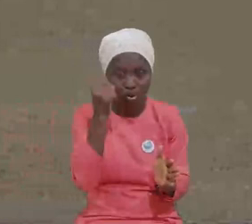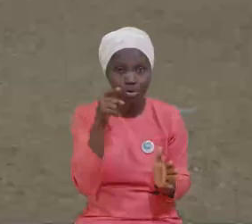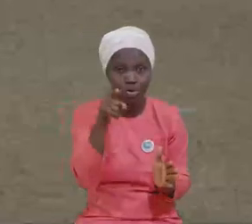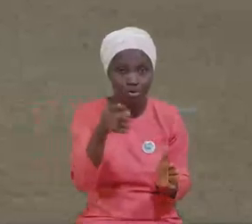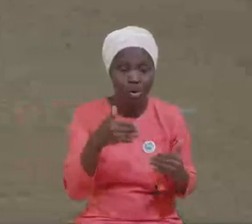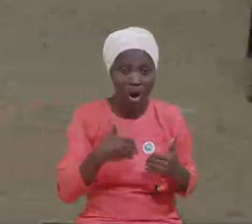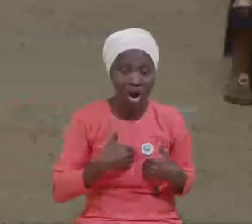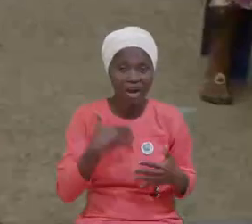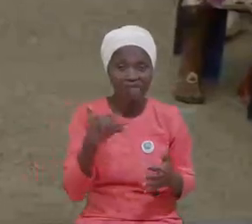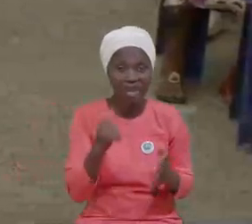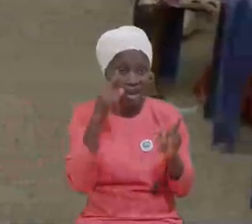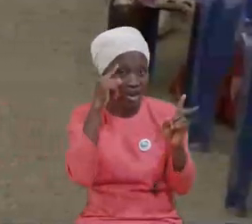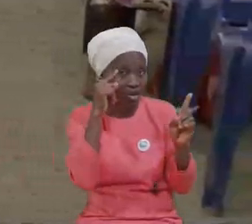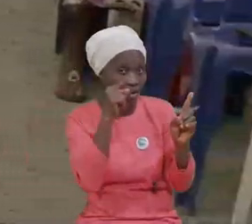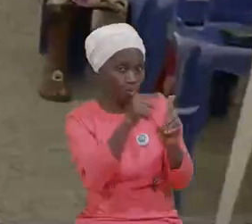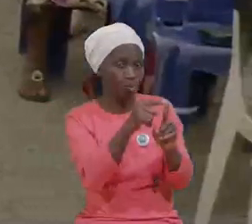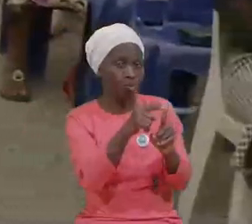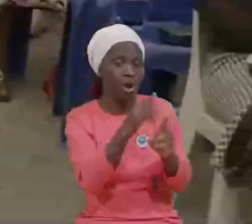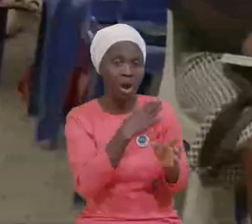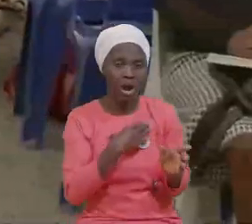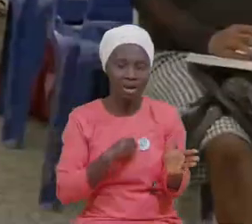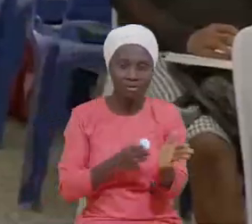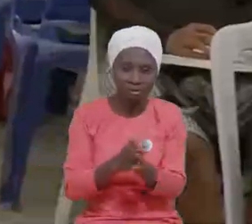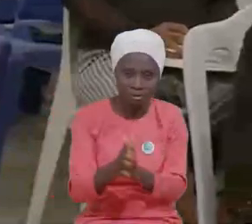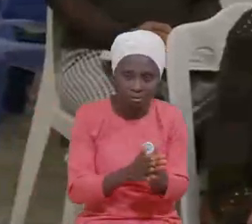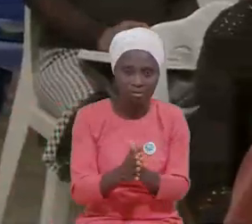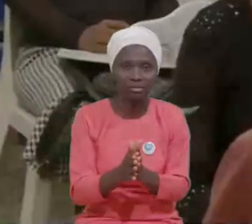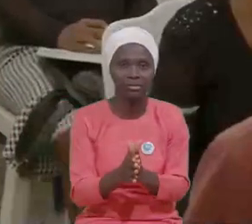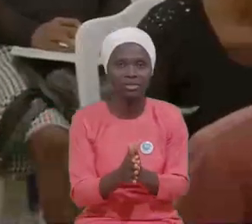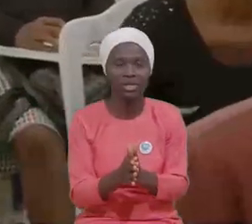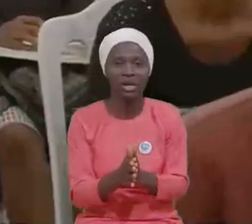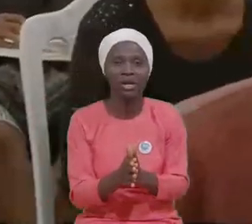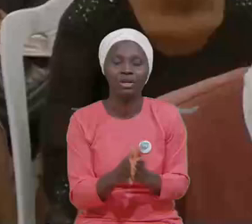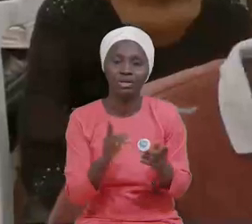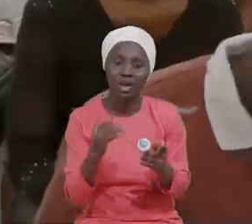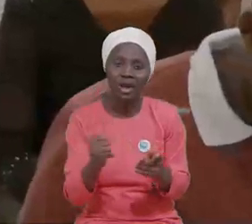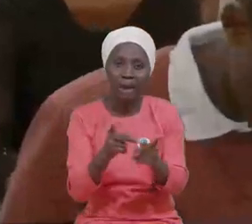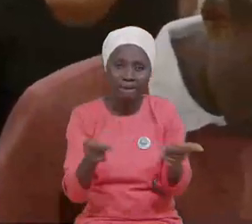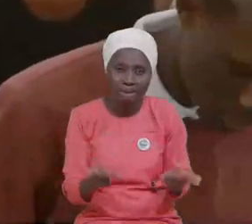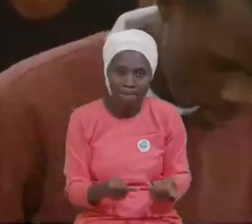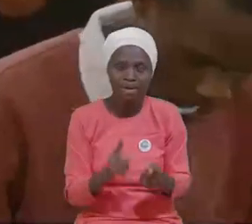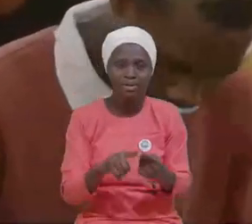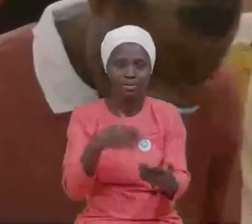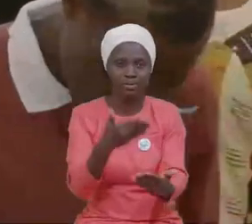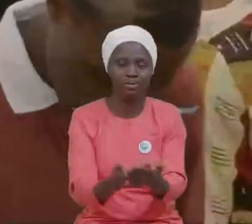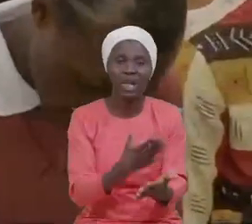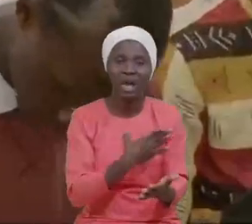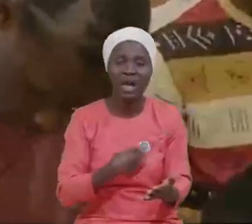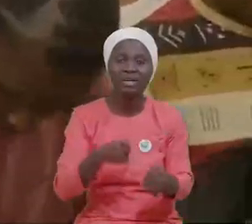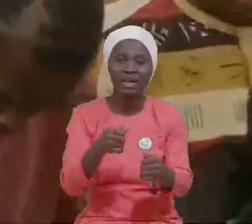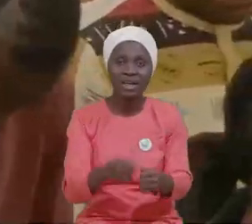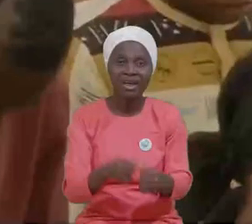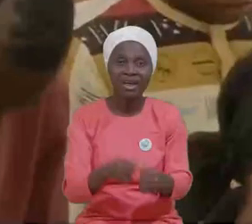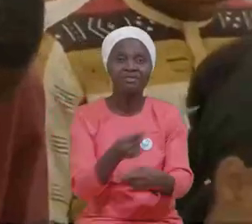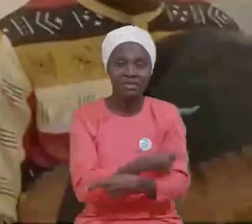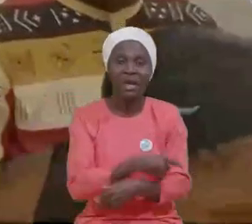que tu as un objectif, un but, une ambition. Tu veux atteindre une destination et chaque